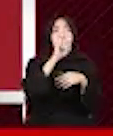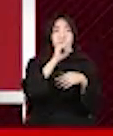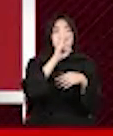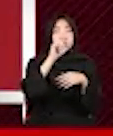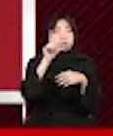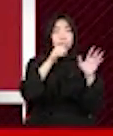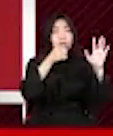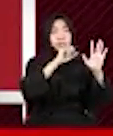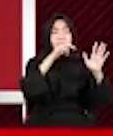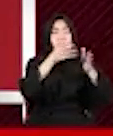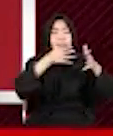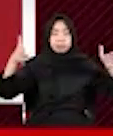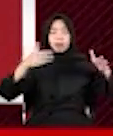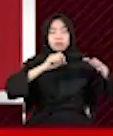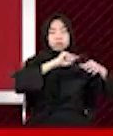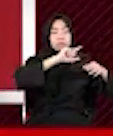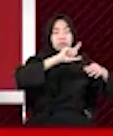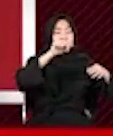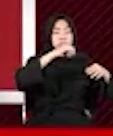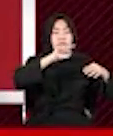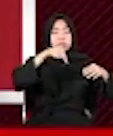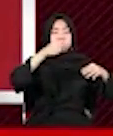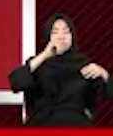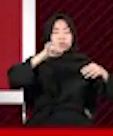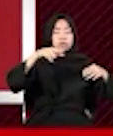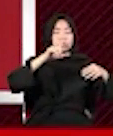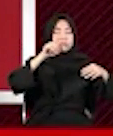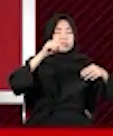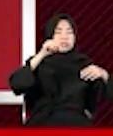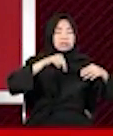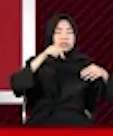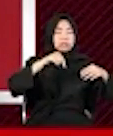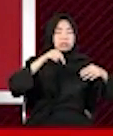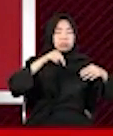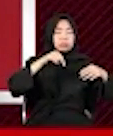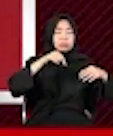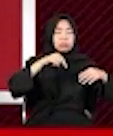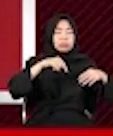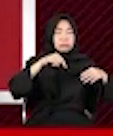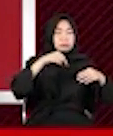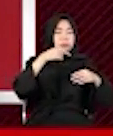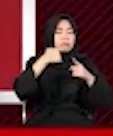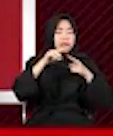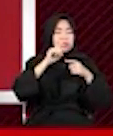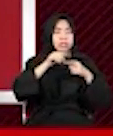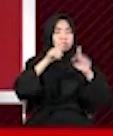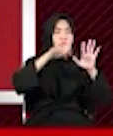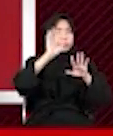ini. Di mana seperti kita ketahui, bahkan di triwulan 2 2021 kan tingkat pertumbuhan ekonomi kita sudah mencapai 7%